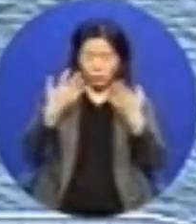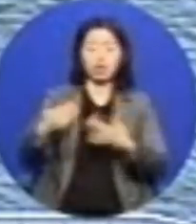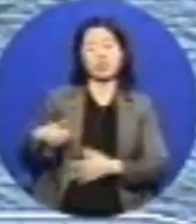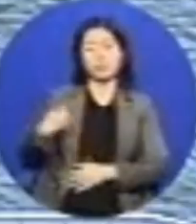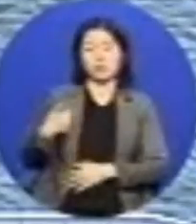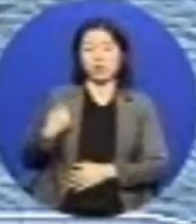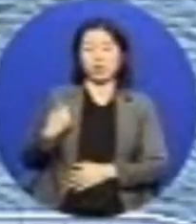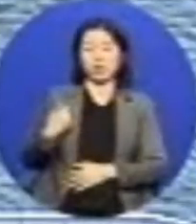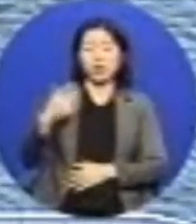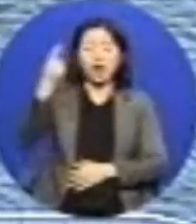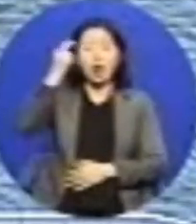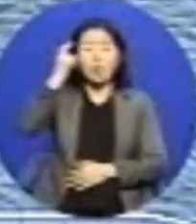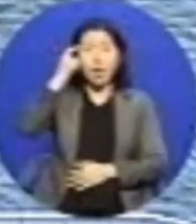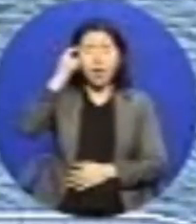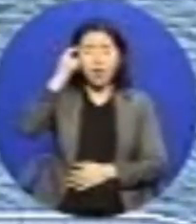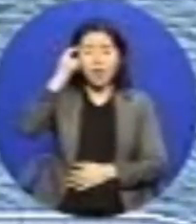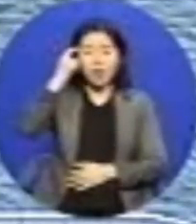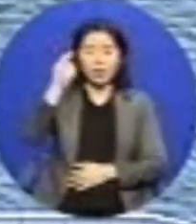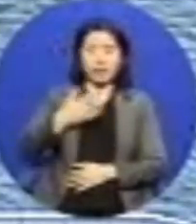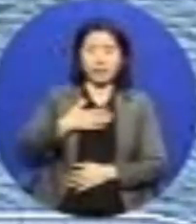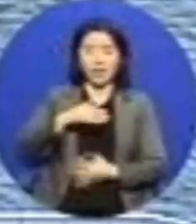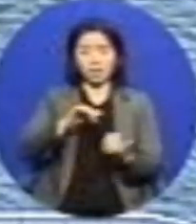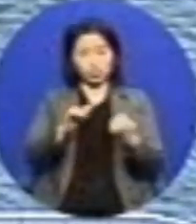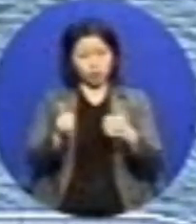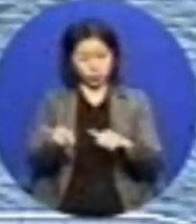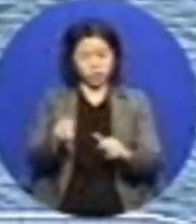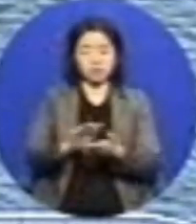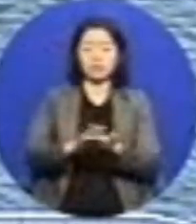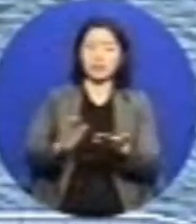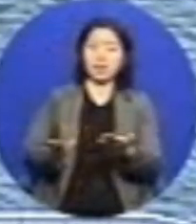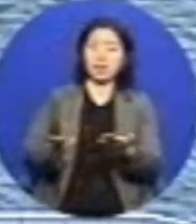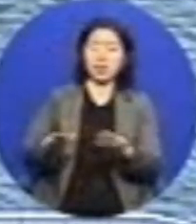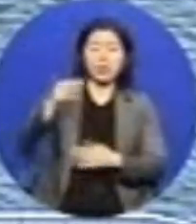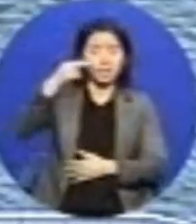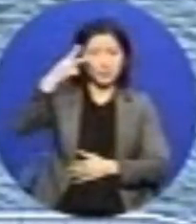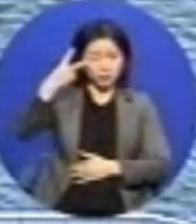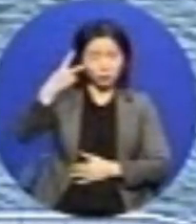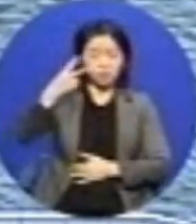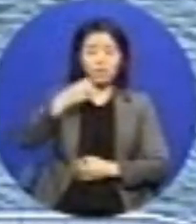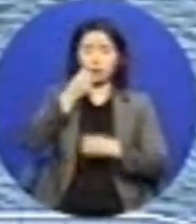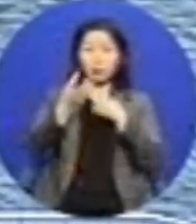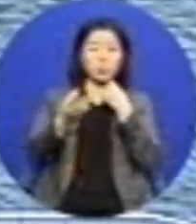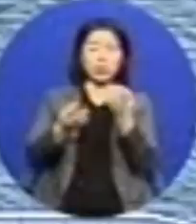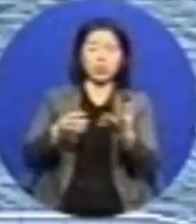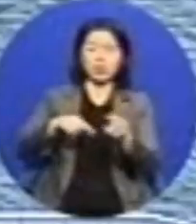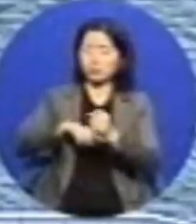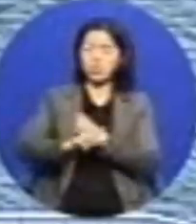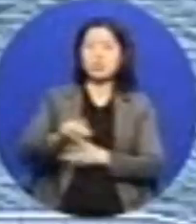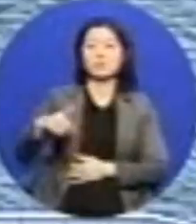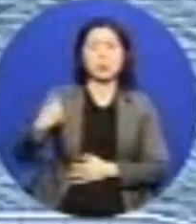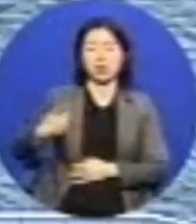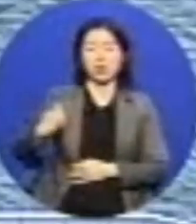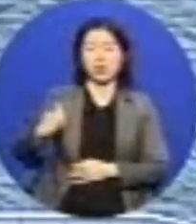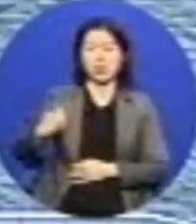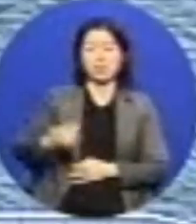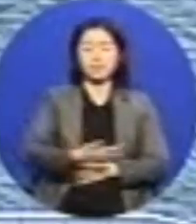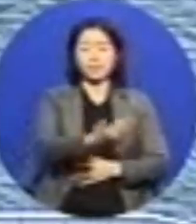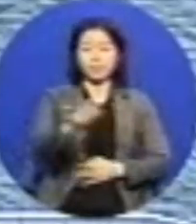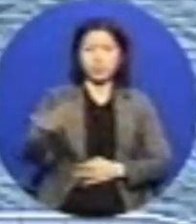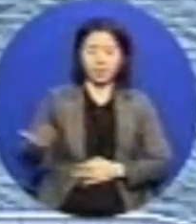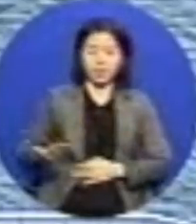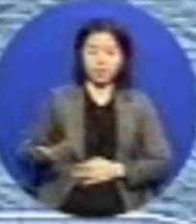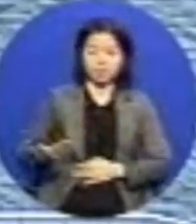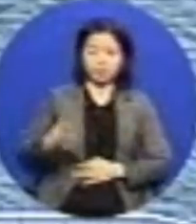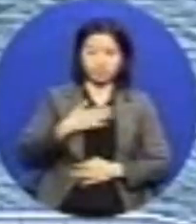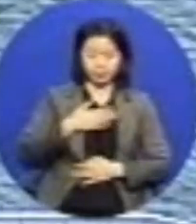왜 나는 죽었습니다 사도 바울이 그렇게 고백 했는지를 모르는 거예요 여러분이